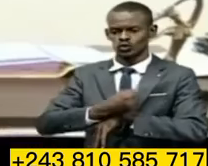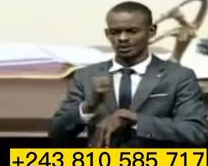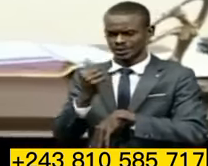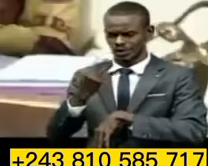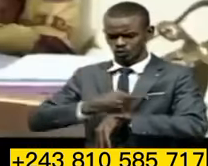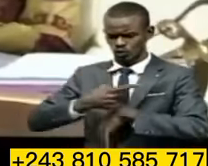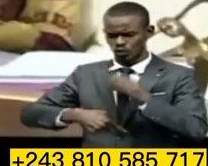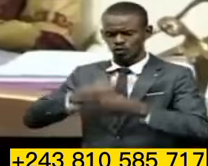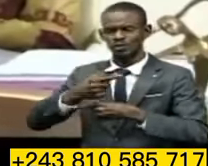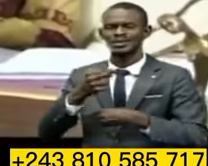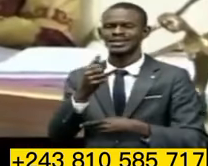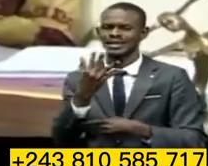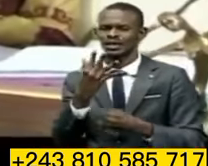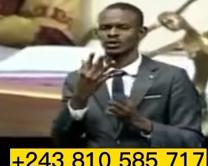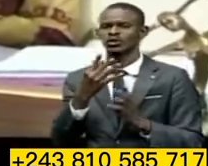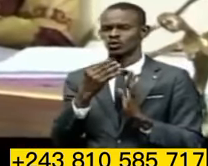14 septembre 2022.